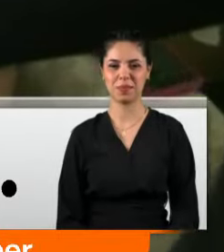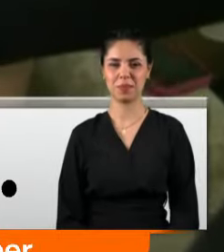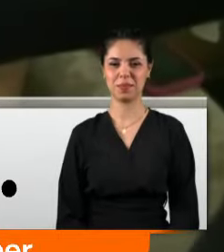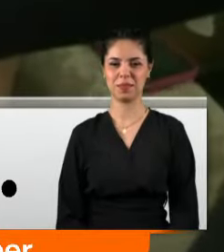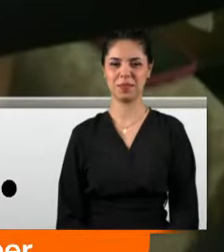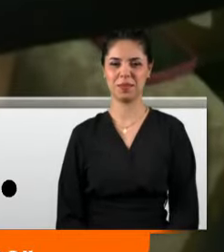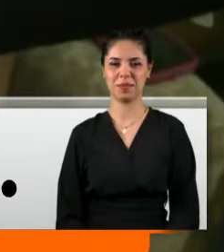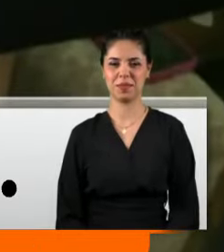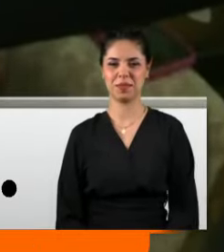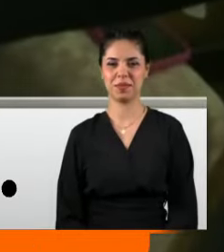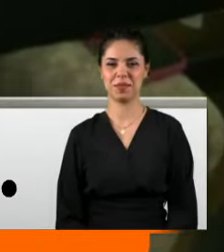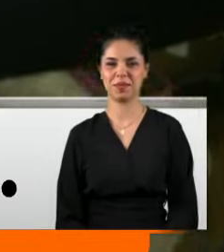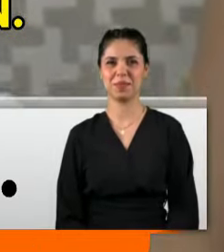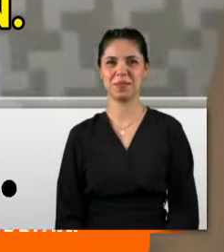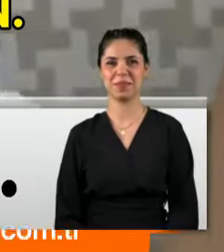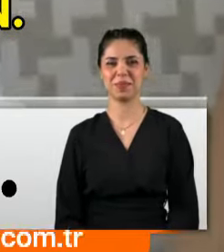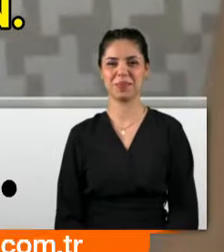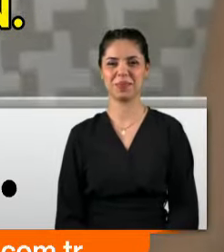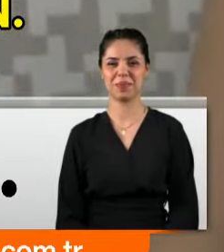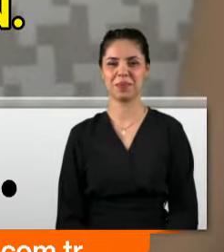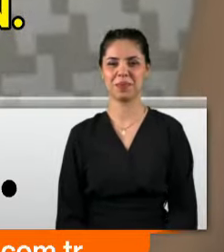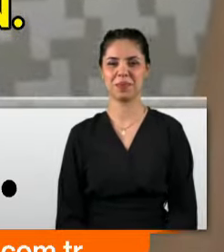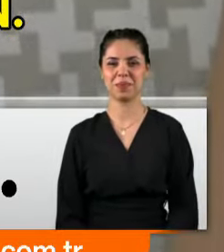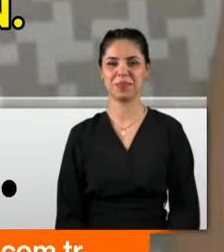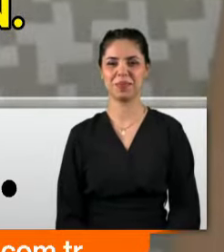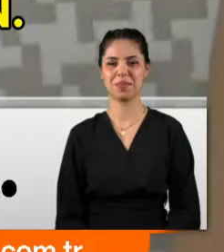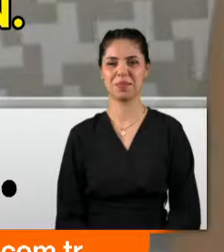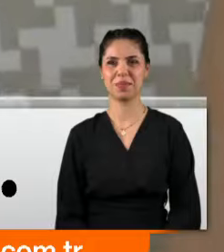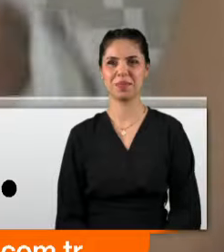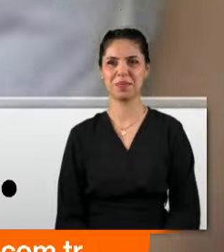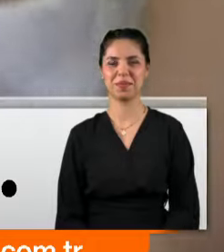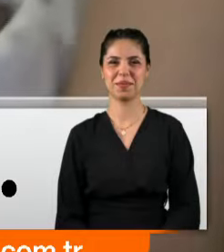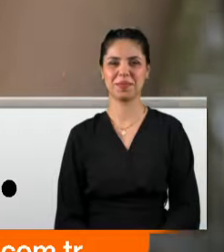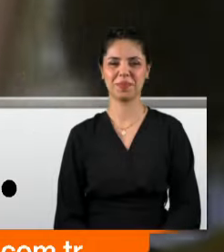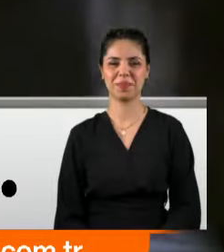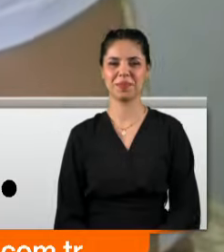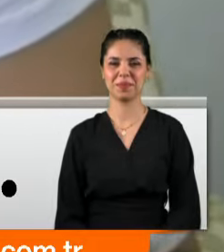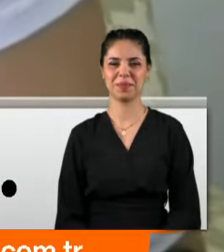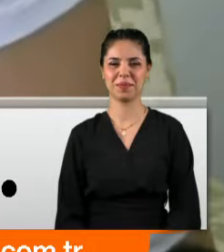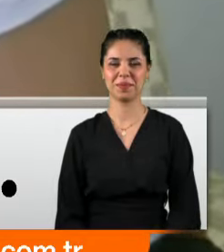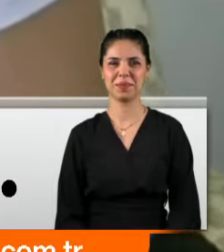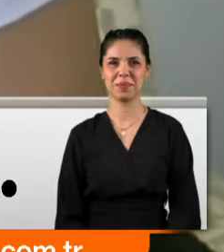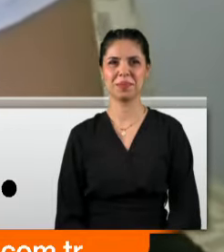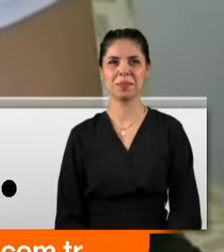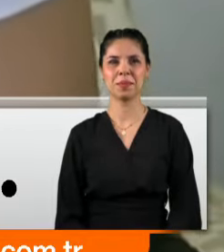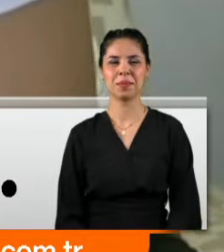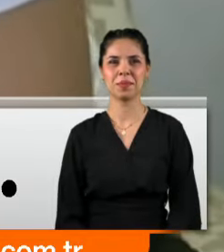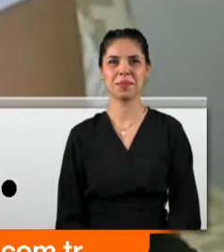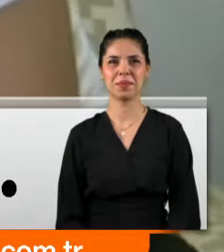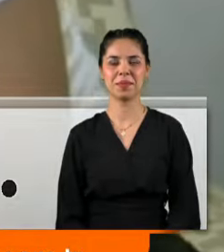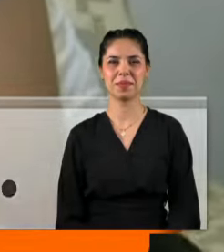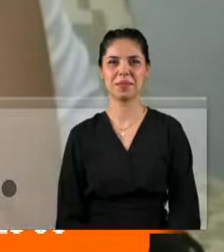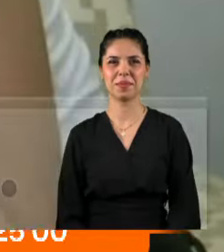bu ötekiyle topçu değil ki. Nice madalyalar takınsın, daha çoklarını takınsın. Daha çok kupalar gelsin. O bu.